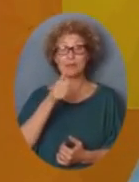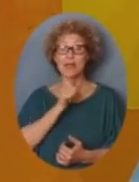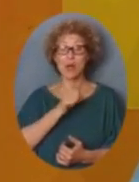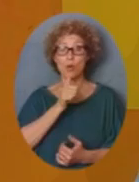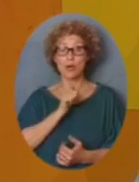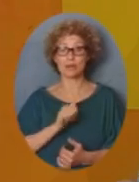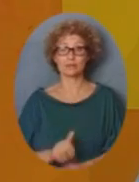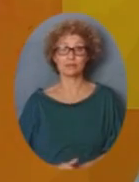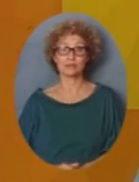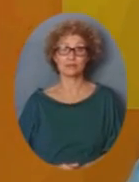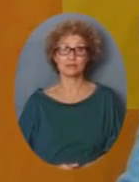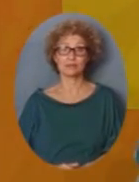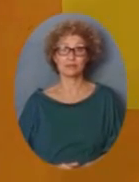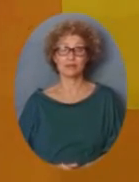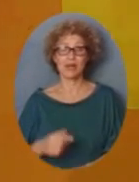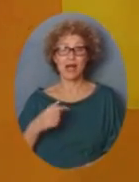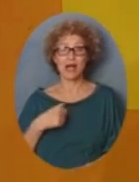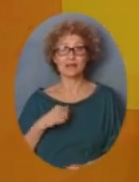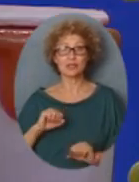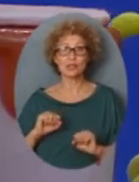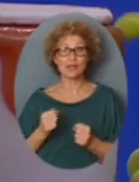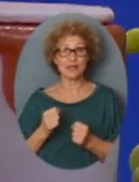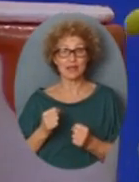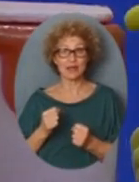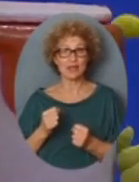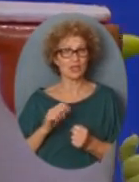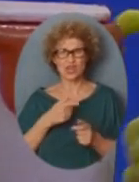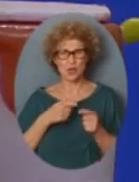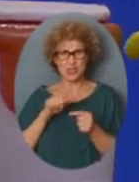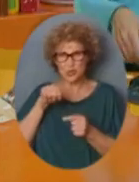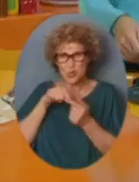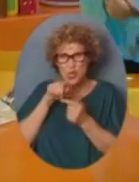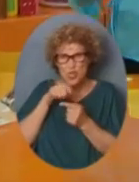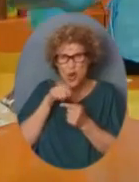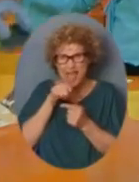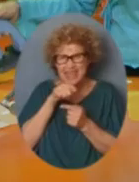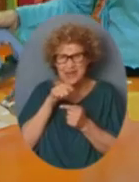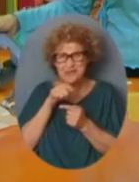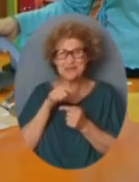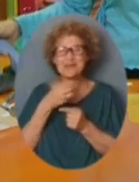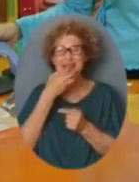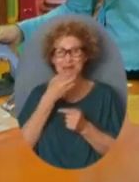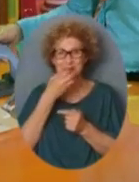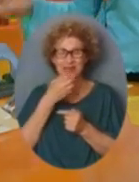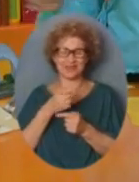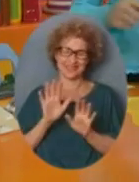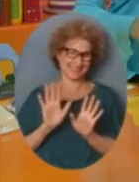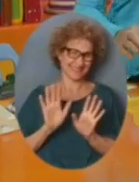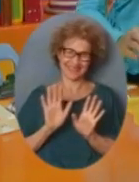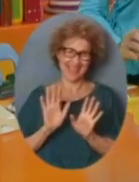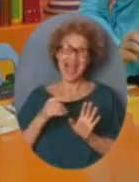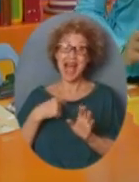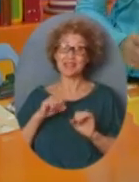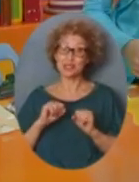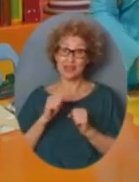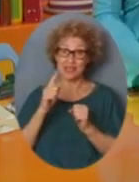הירוק. אני אשתדל שה... שלא יצאו תולעים מהחורים. אני אשתדל שהחורים יהיו